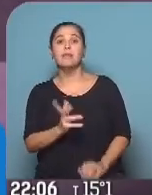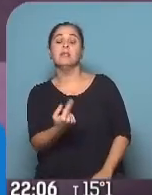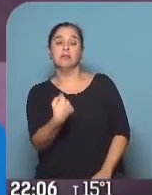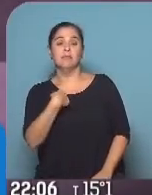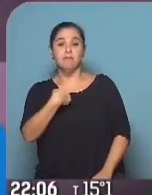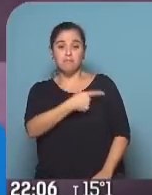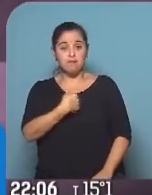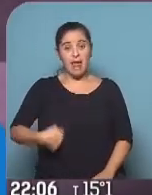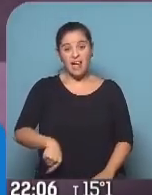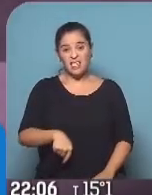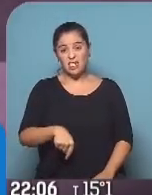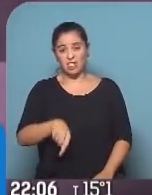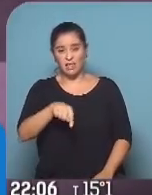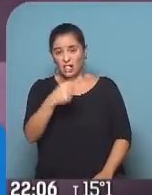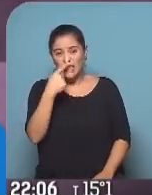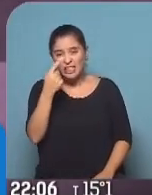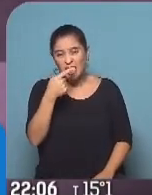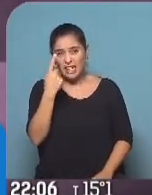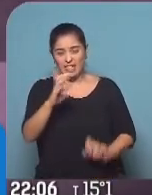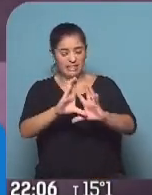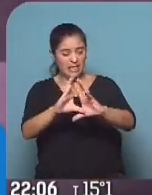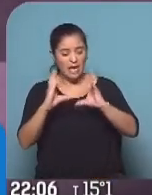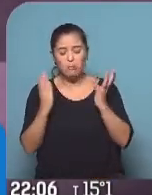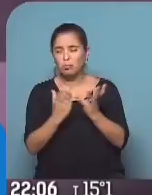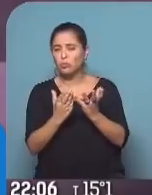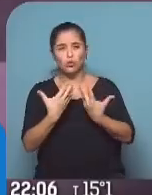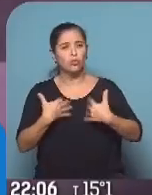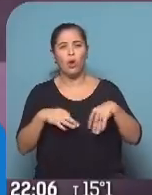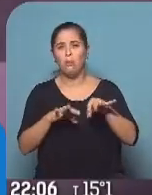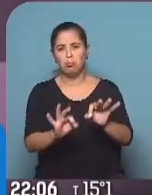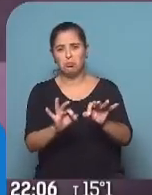益，也不符合全球利益。